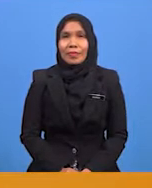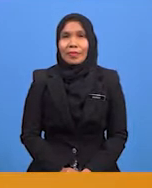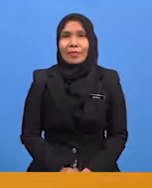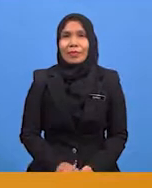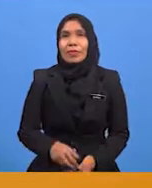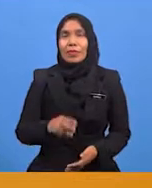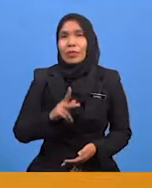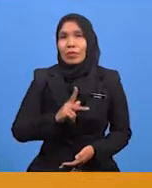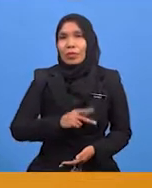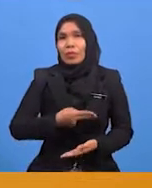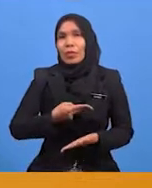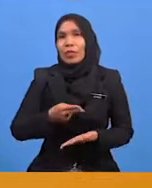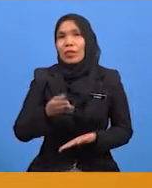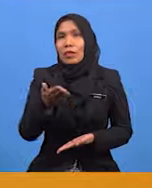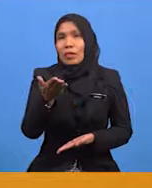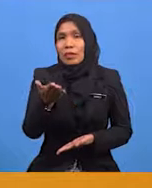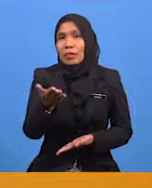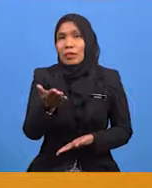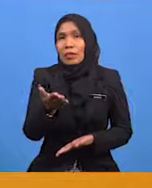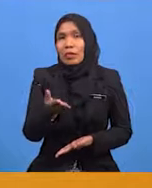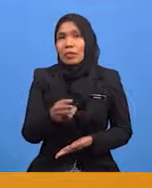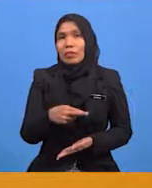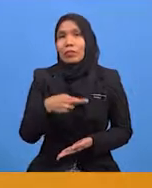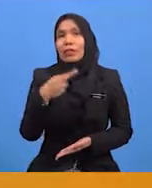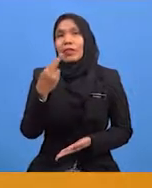Ku hantar kau mengecapi angin baru,